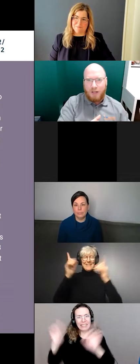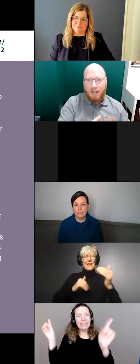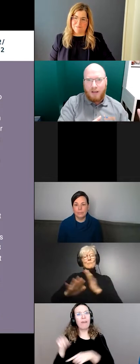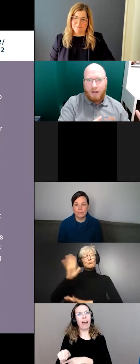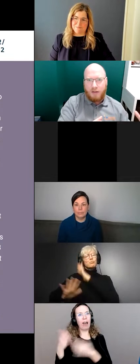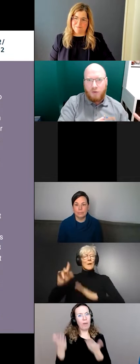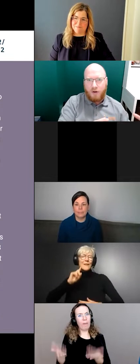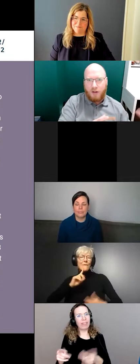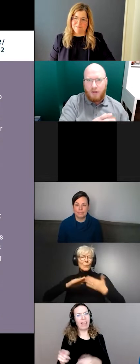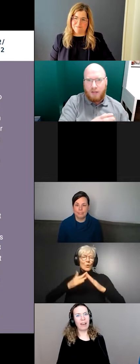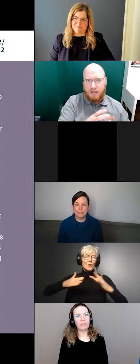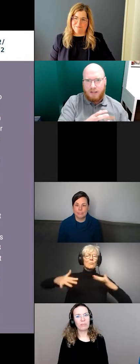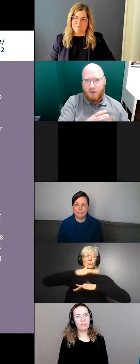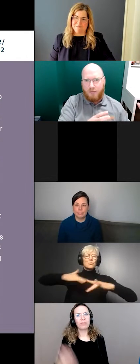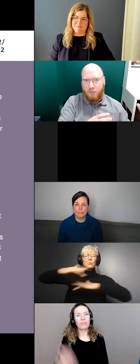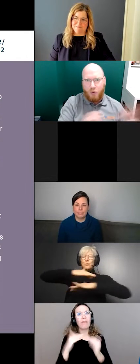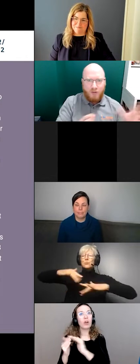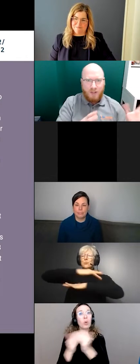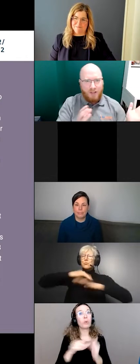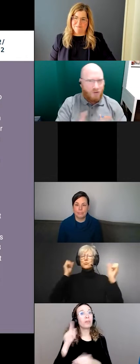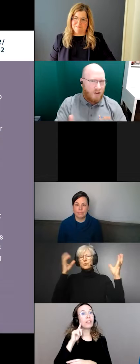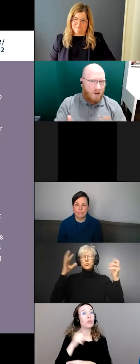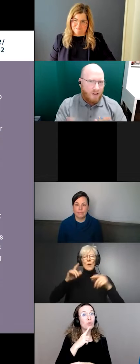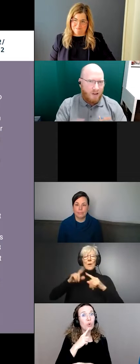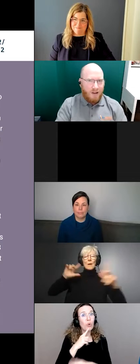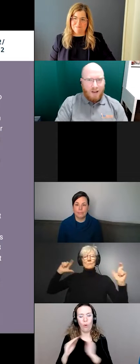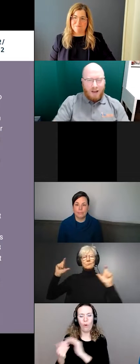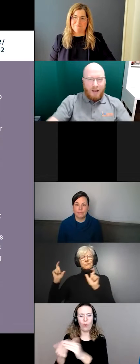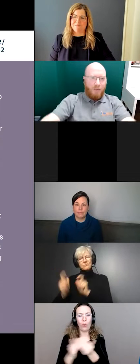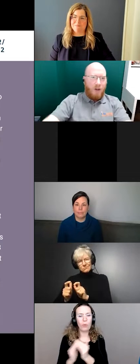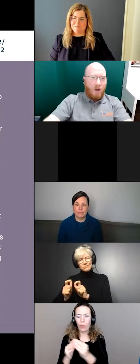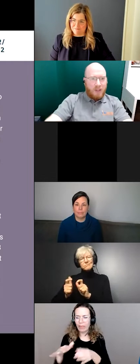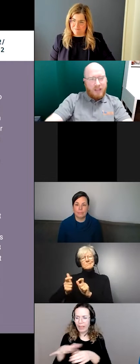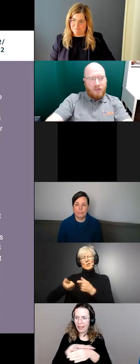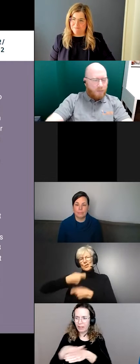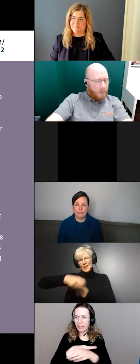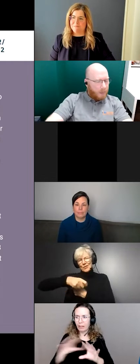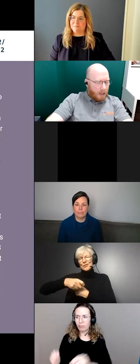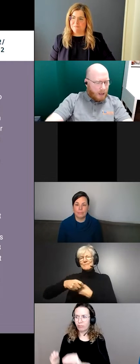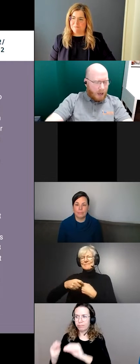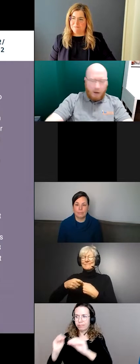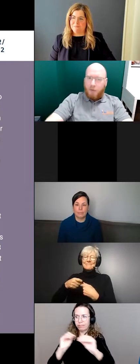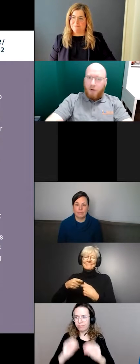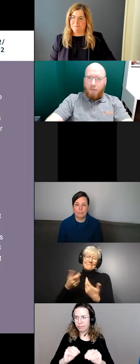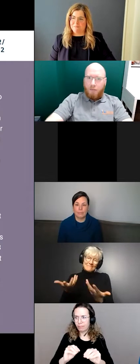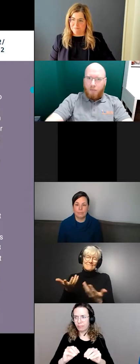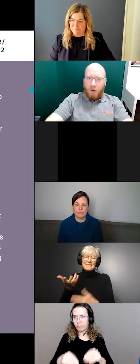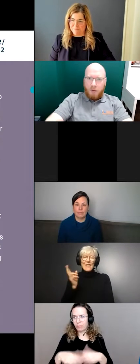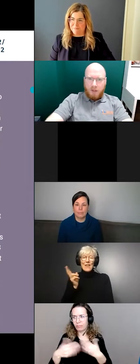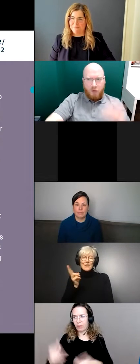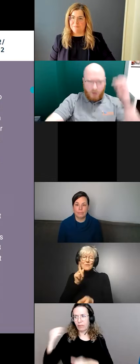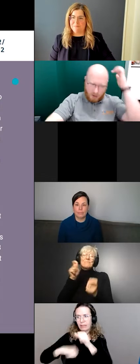devenu une place différente maintenant que lorsque c'était une communauté des sourdes. C'est une communauté qui